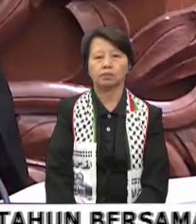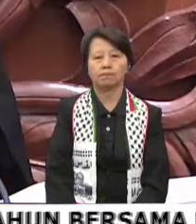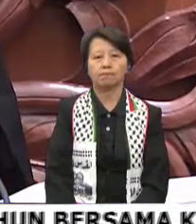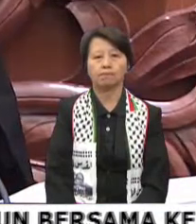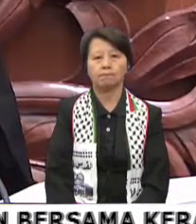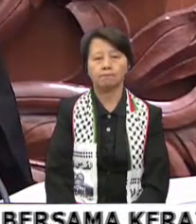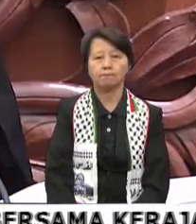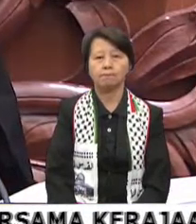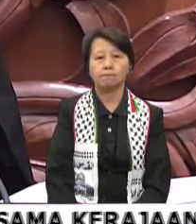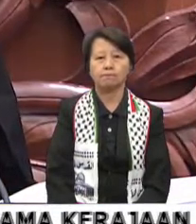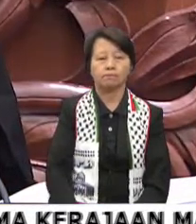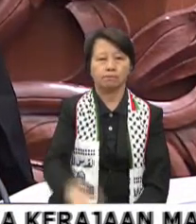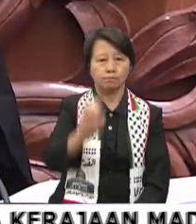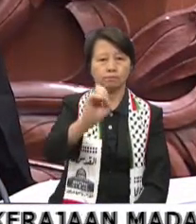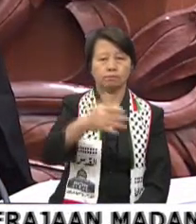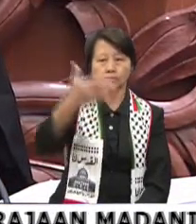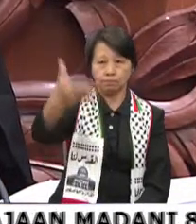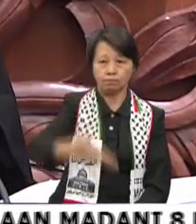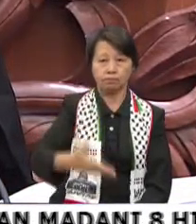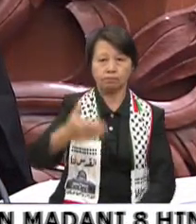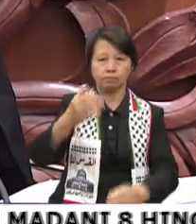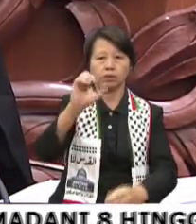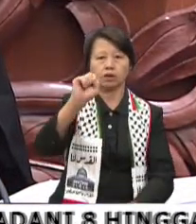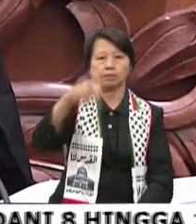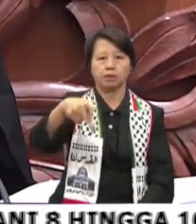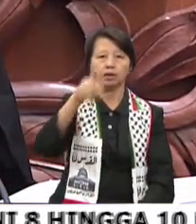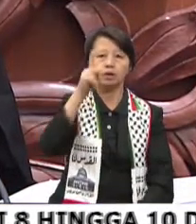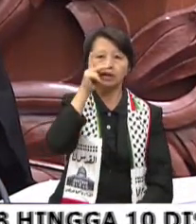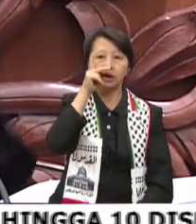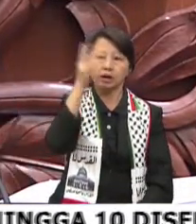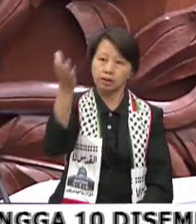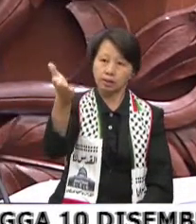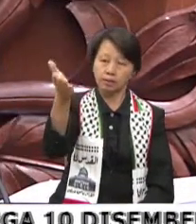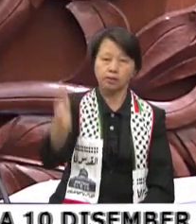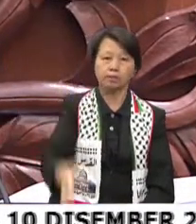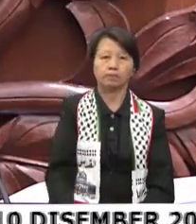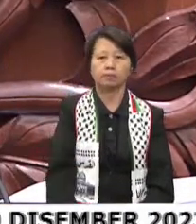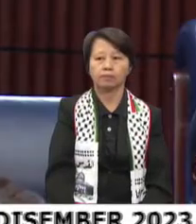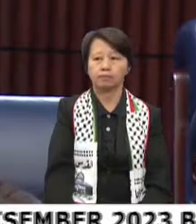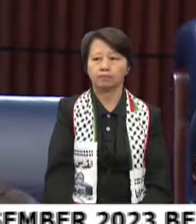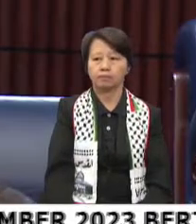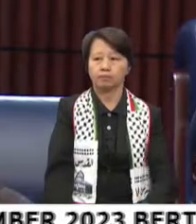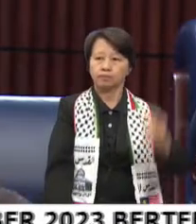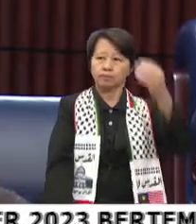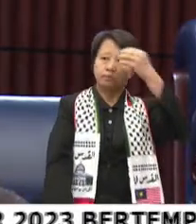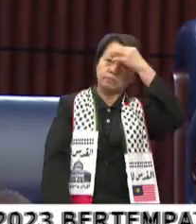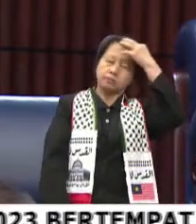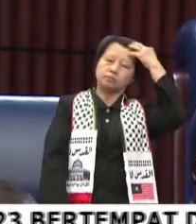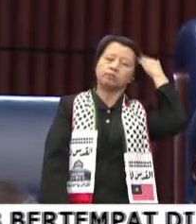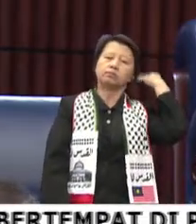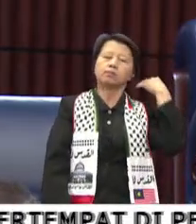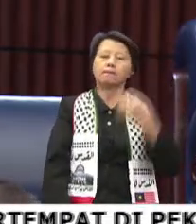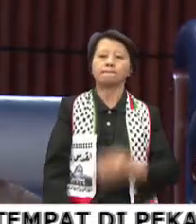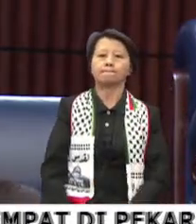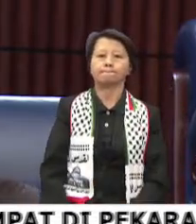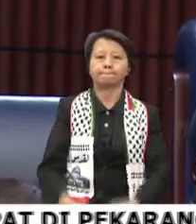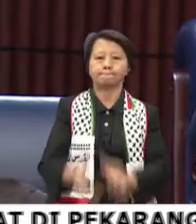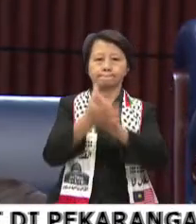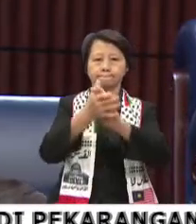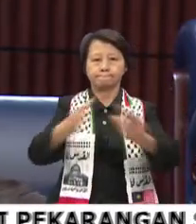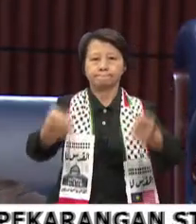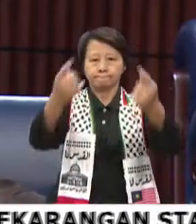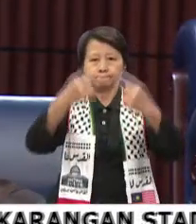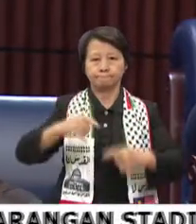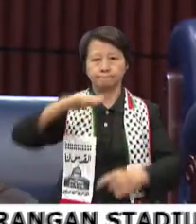kasih baik saya jemput sungai petani Terima kasih Tuan yang dipertua Selamat datang